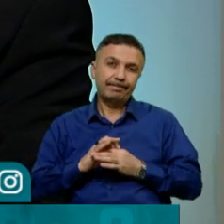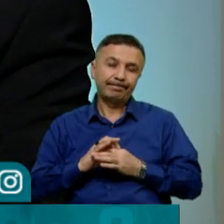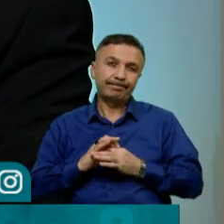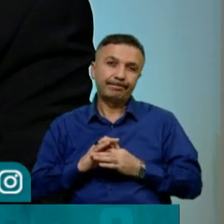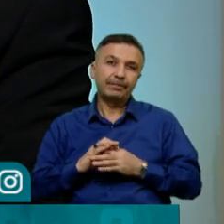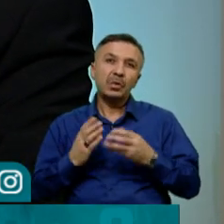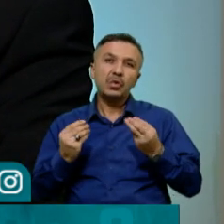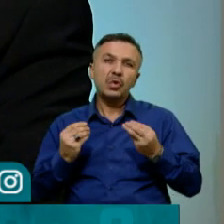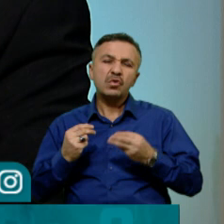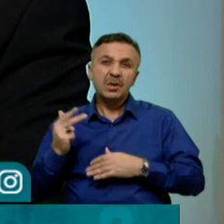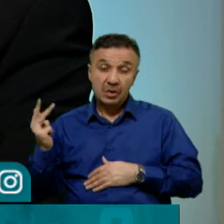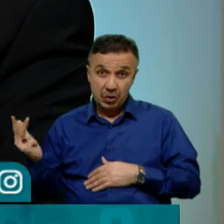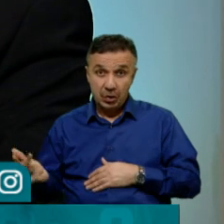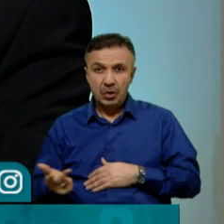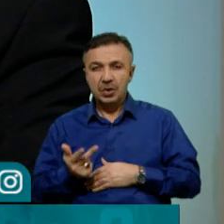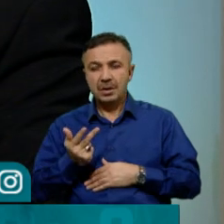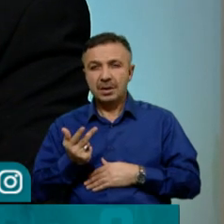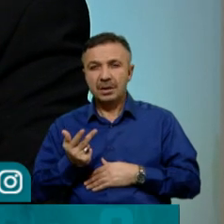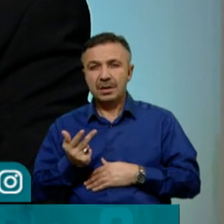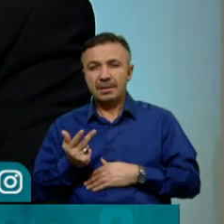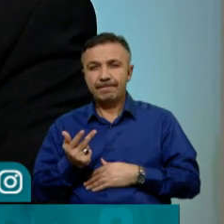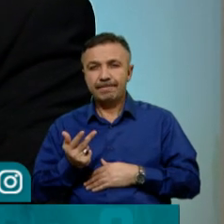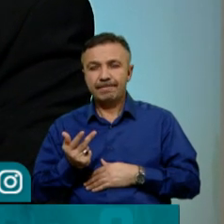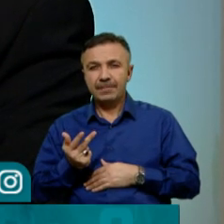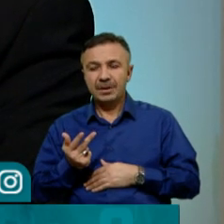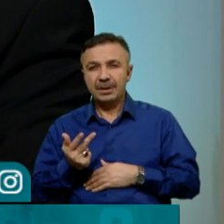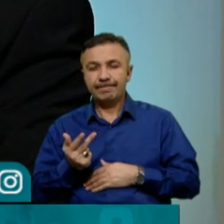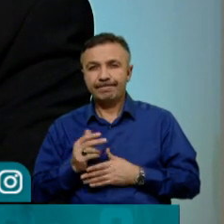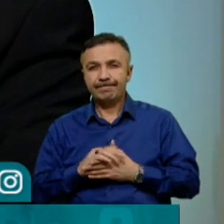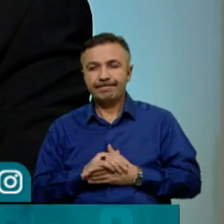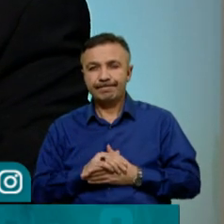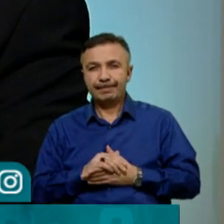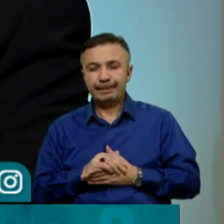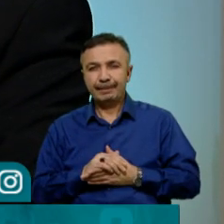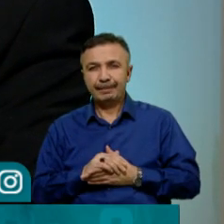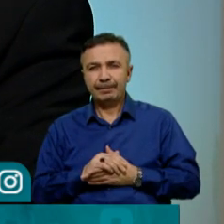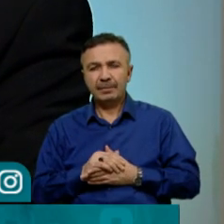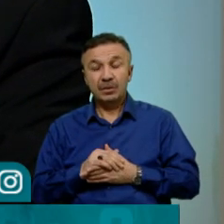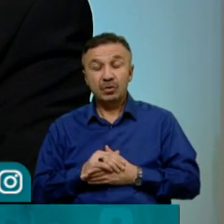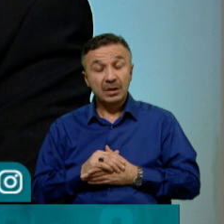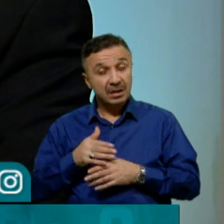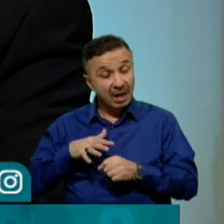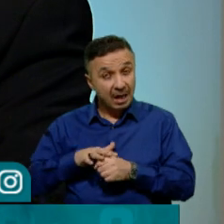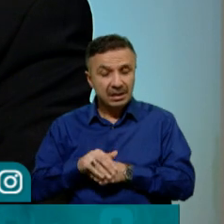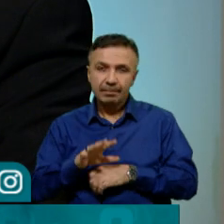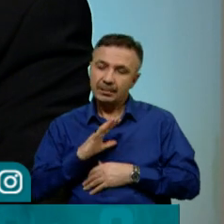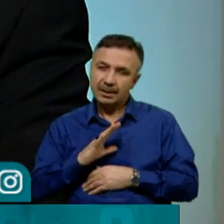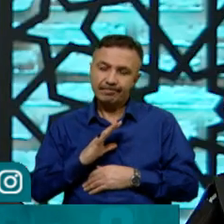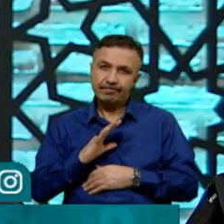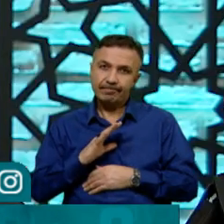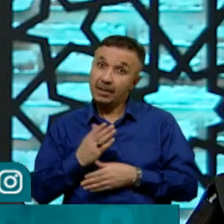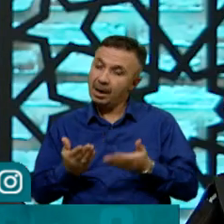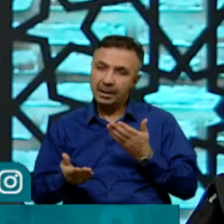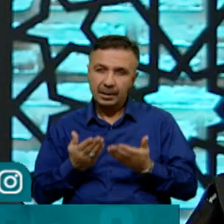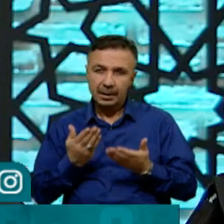çok şiddetli vahitler var yani beni azap var Allah muhabbet